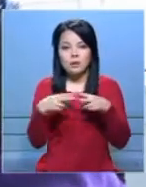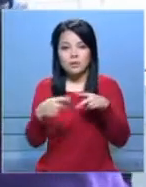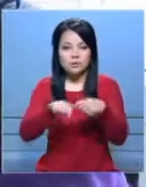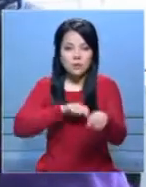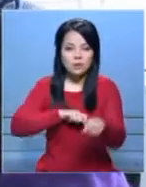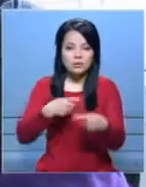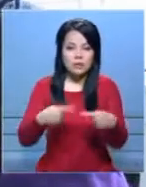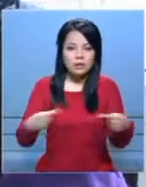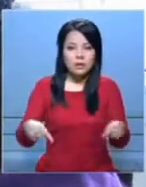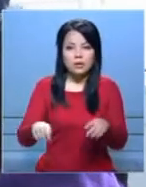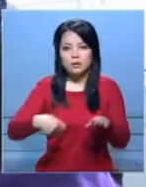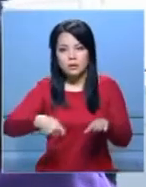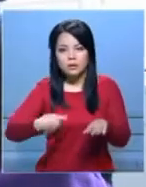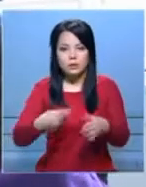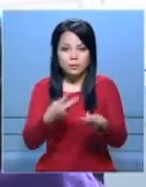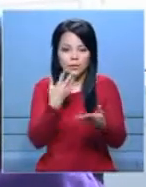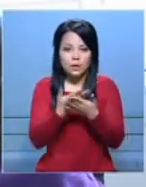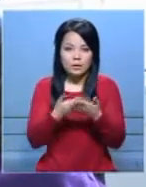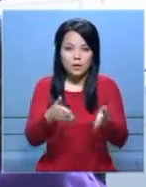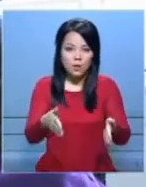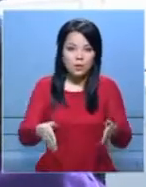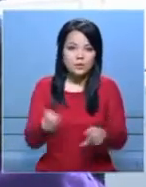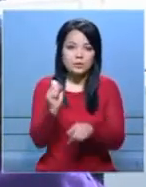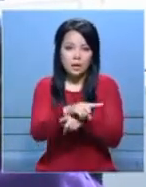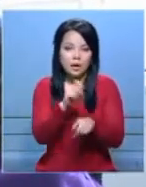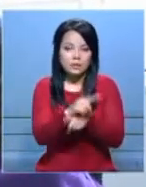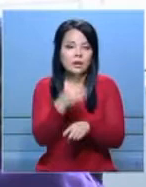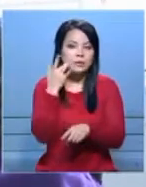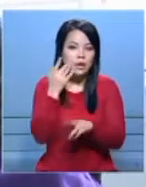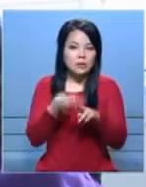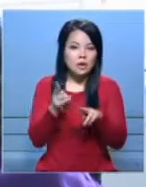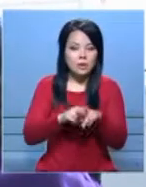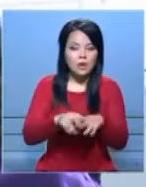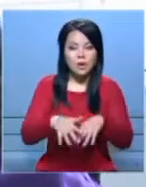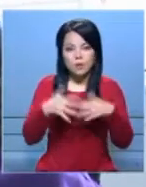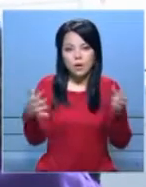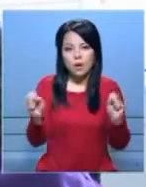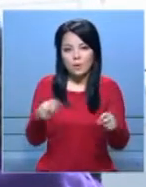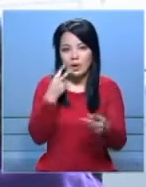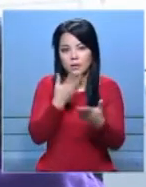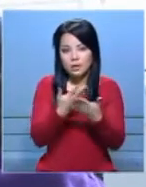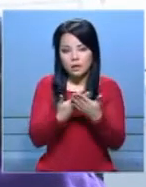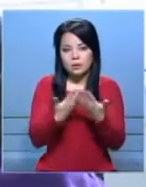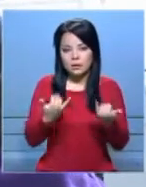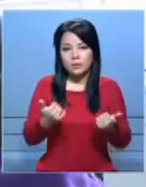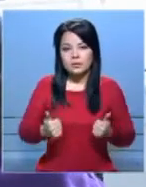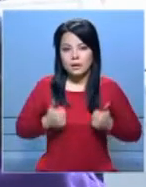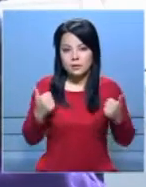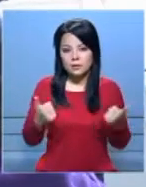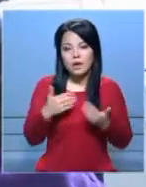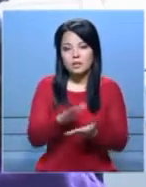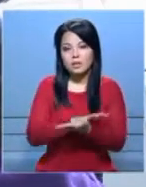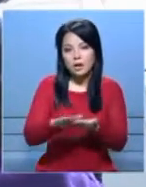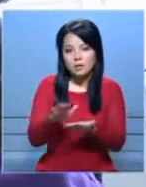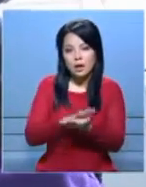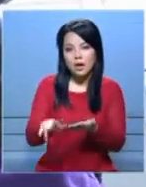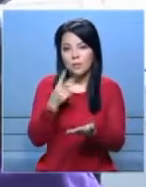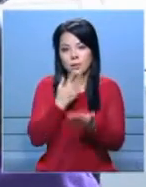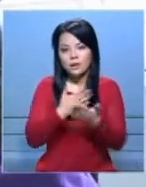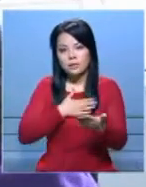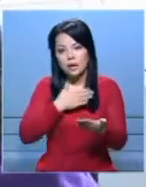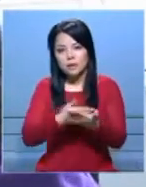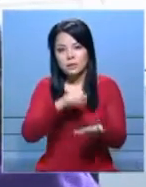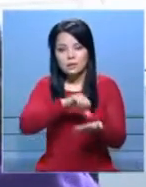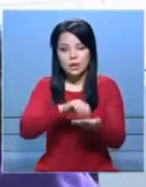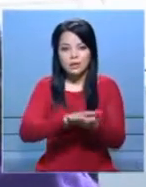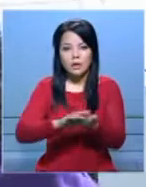былай қарасаңыз көрпеден беріп жатыр. Енді көрпеден бергенімен енді осыны көйсем осындай таза осы жерден мала салатын